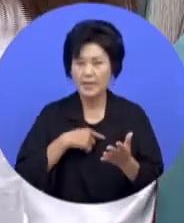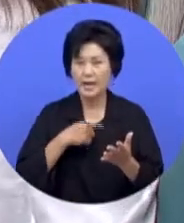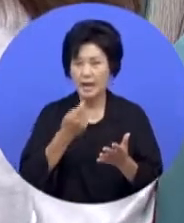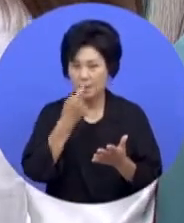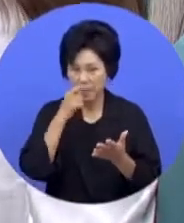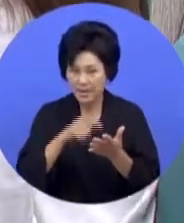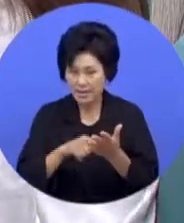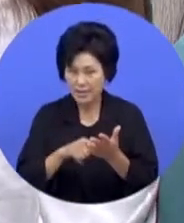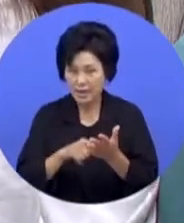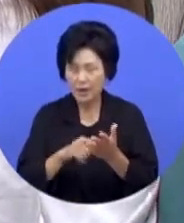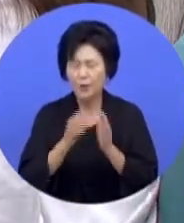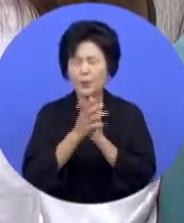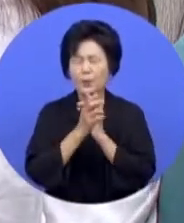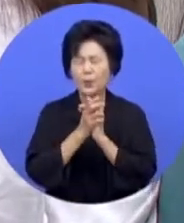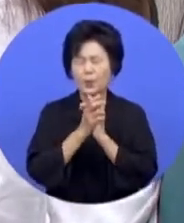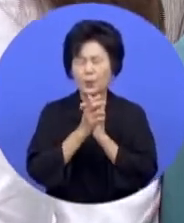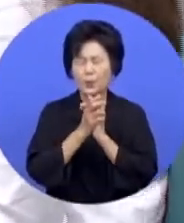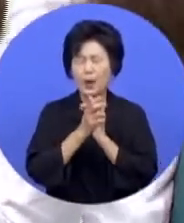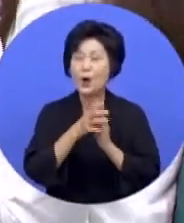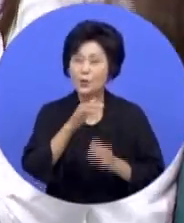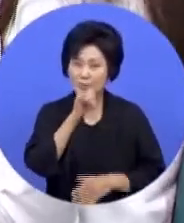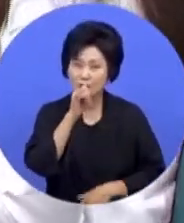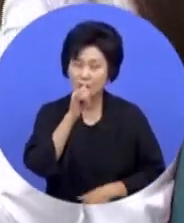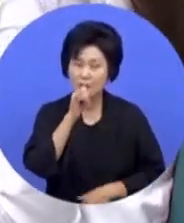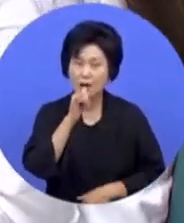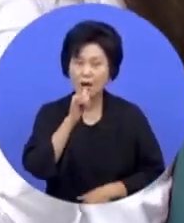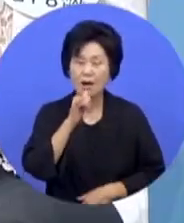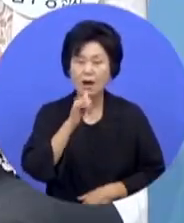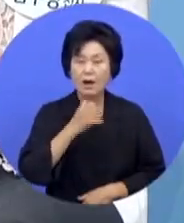벌써 발견하셨구나. 네. 그래서 제가